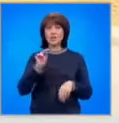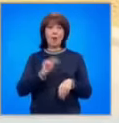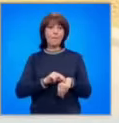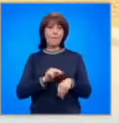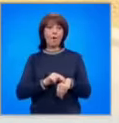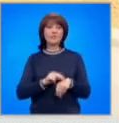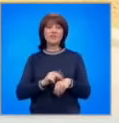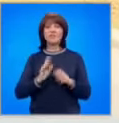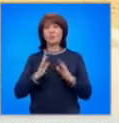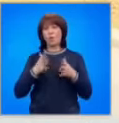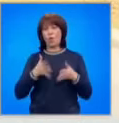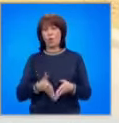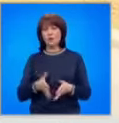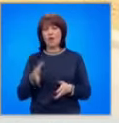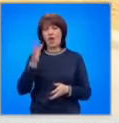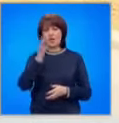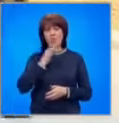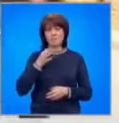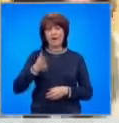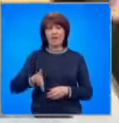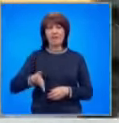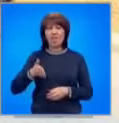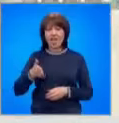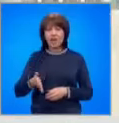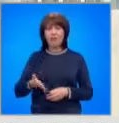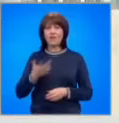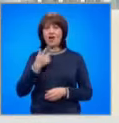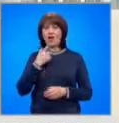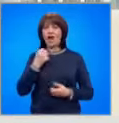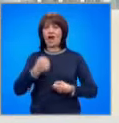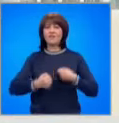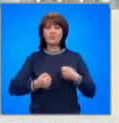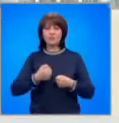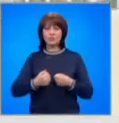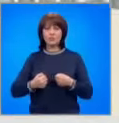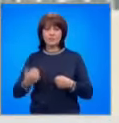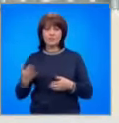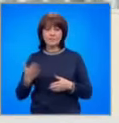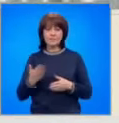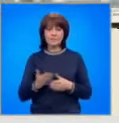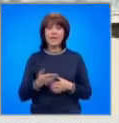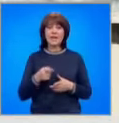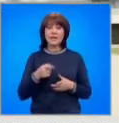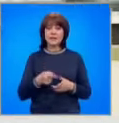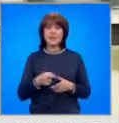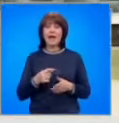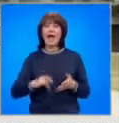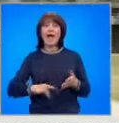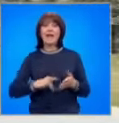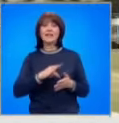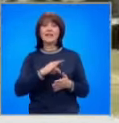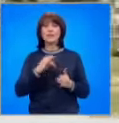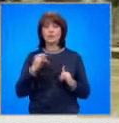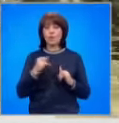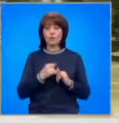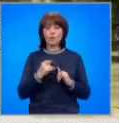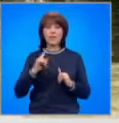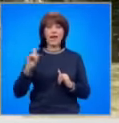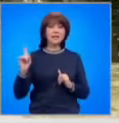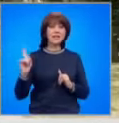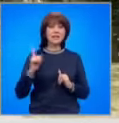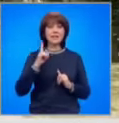много лоша. Няма и влакове, и автобуси директни. В момента летище Русе обслужва само полети на самолети